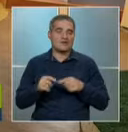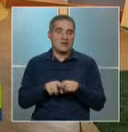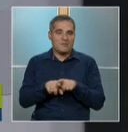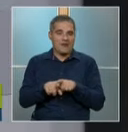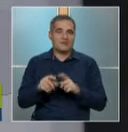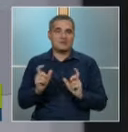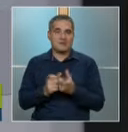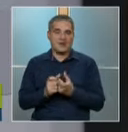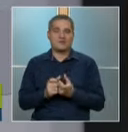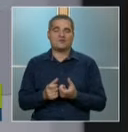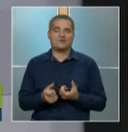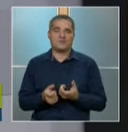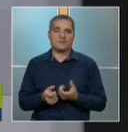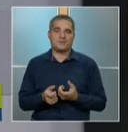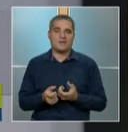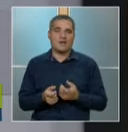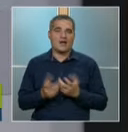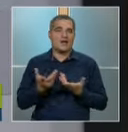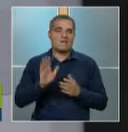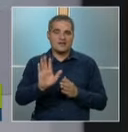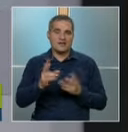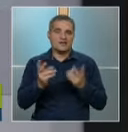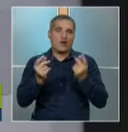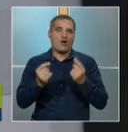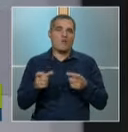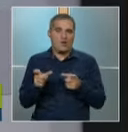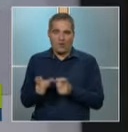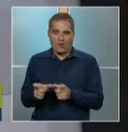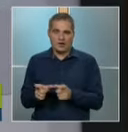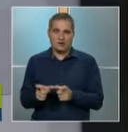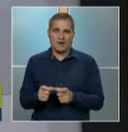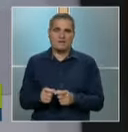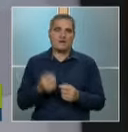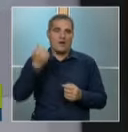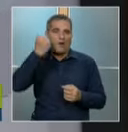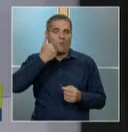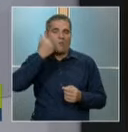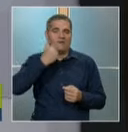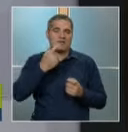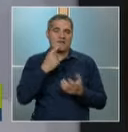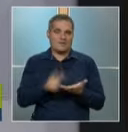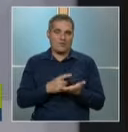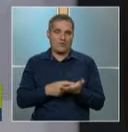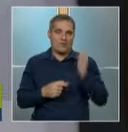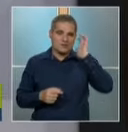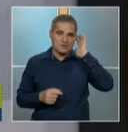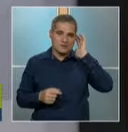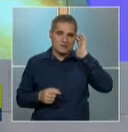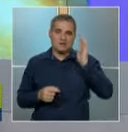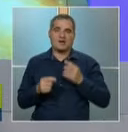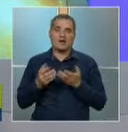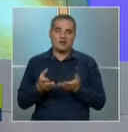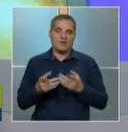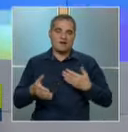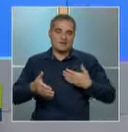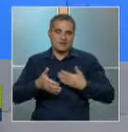приятелите, семейството, например. Каква когато... е тяхната роля при ограничаването на ползването на технологиите? Това да бъдат